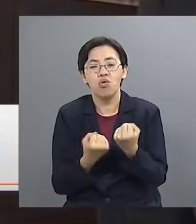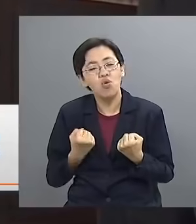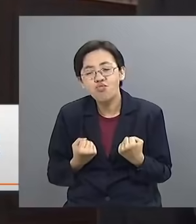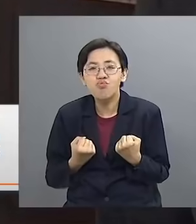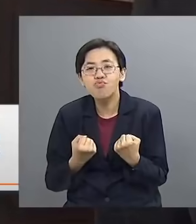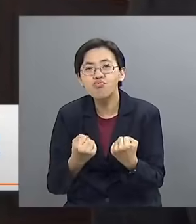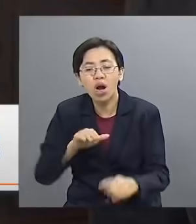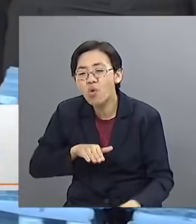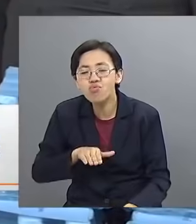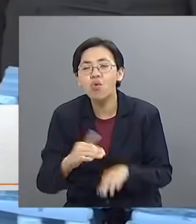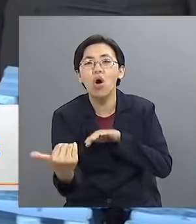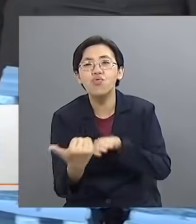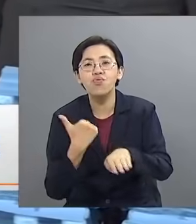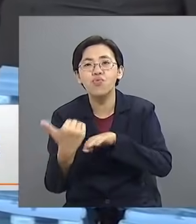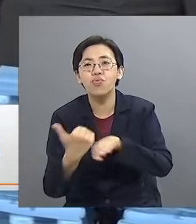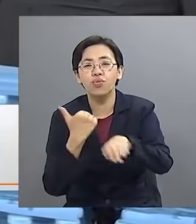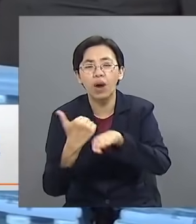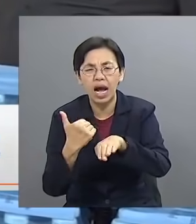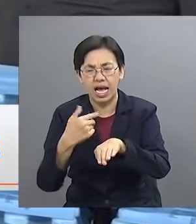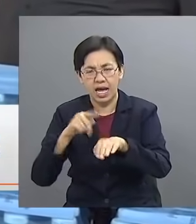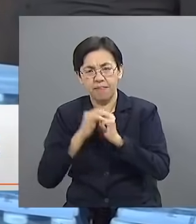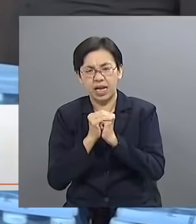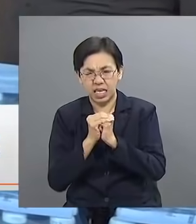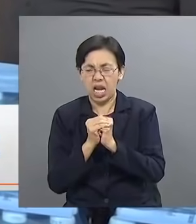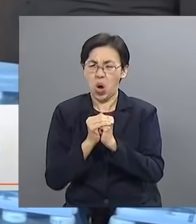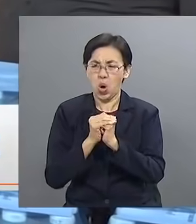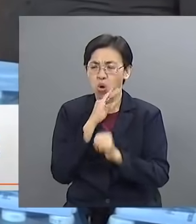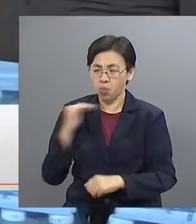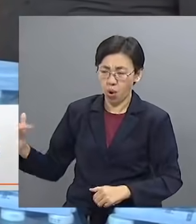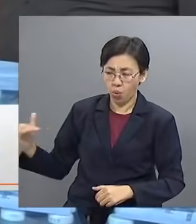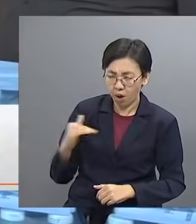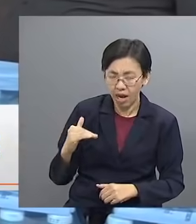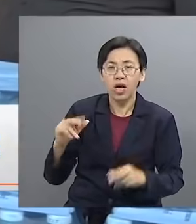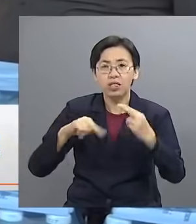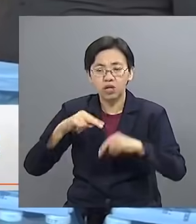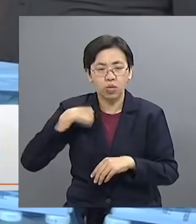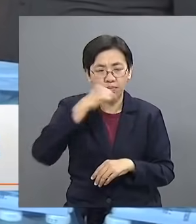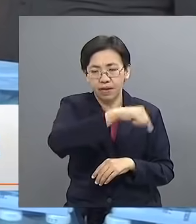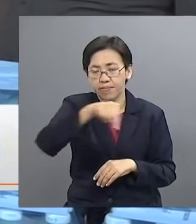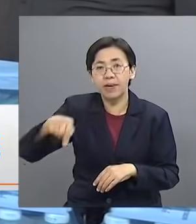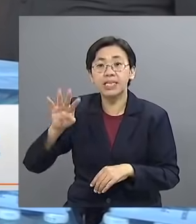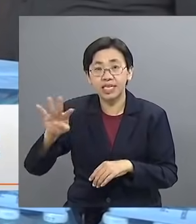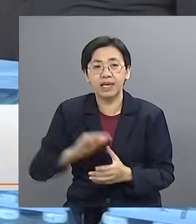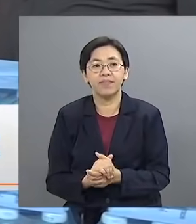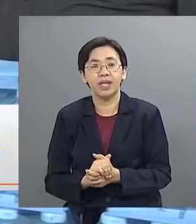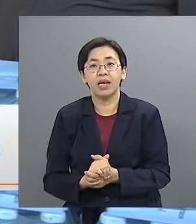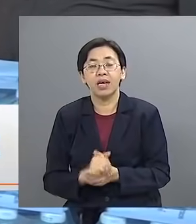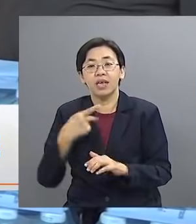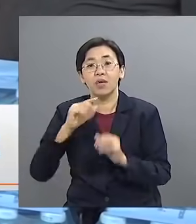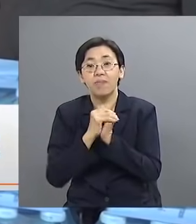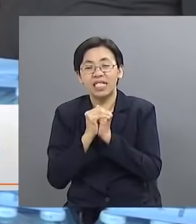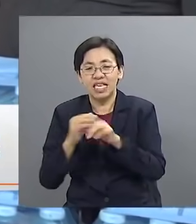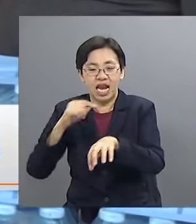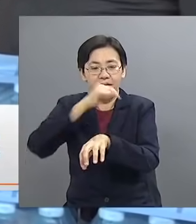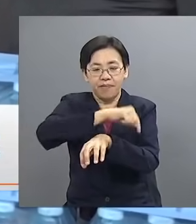ออกทางจังหวัดจึงมีการตั้งจุดคัดกรองประชาชน4จุดด้วยกันรอบพื้นที่จังหวัดปราจีนบุรีค่ะเนี่ยค่ะท่านวร